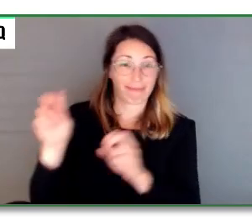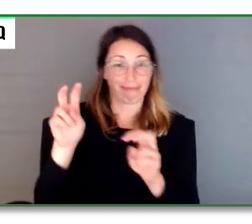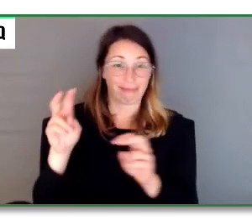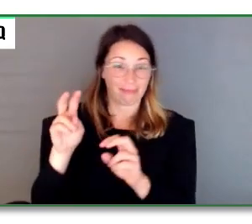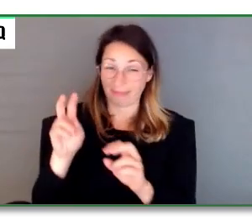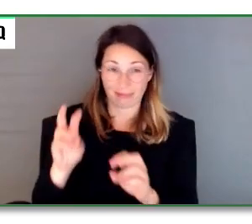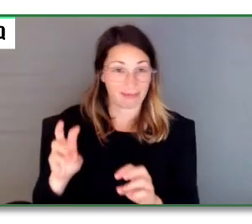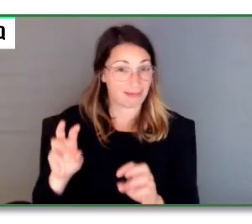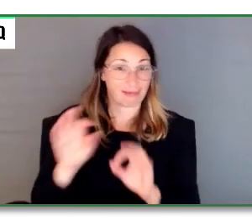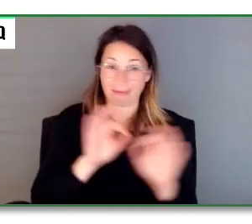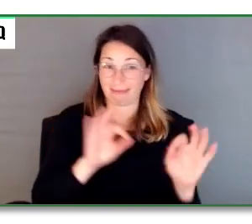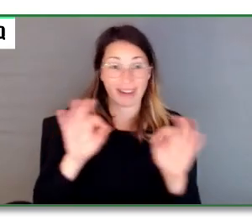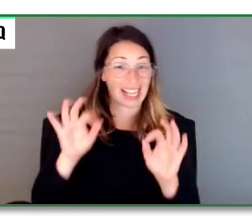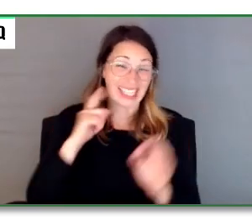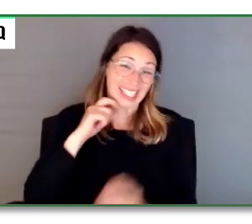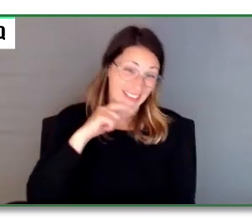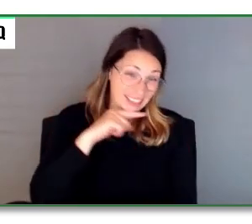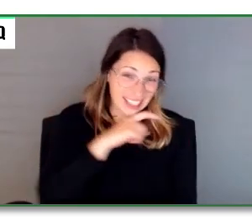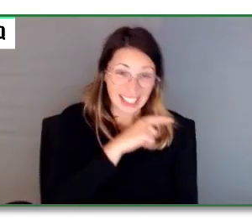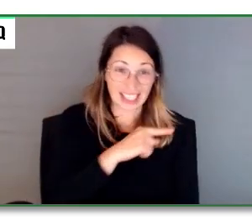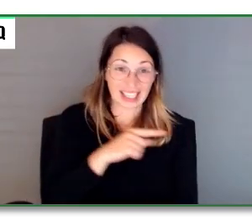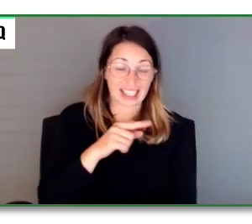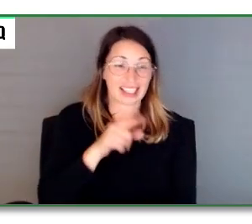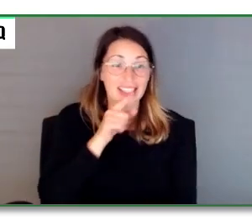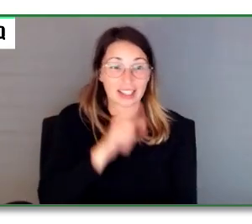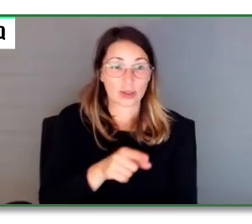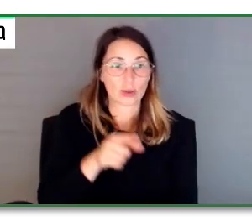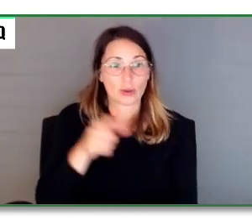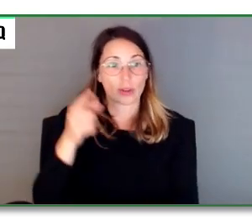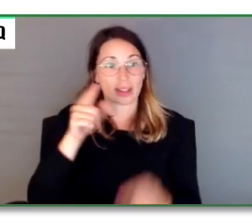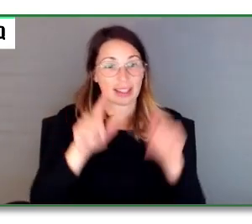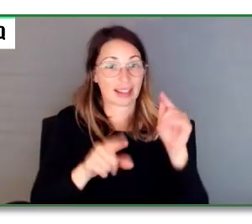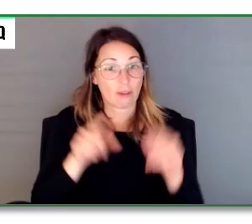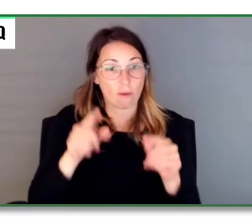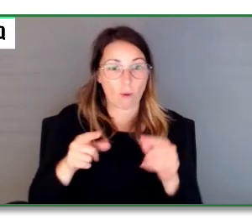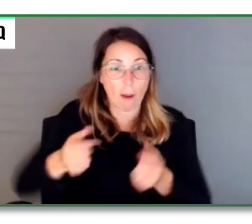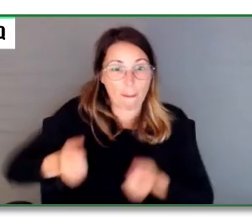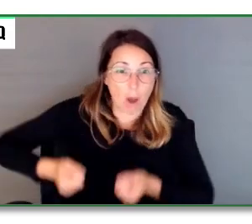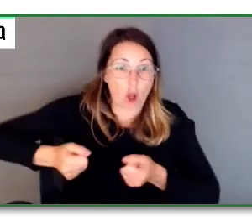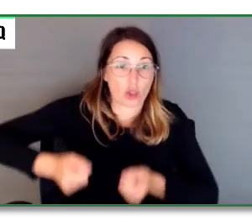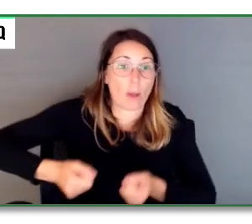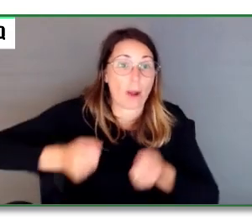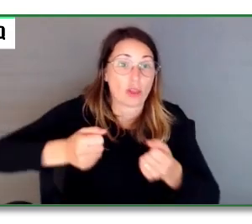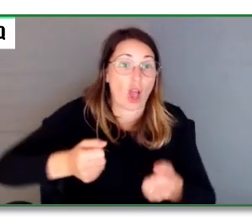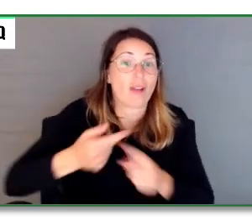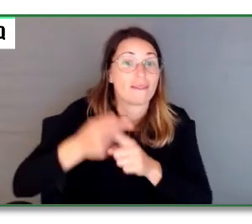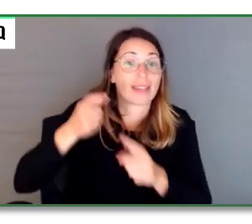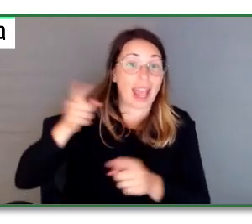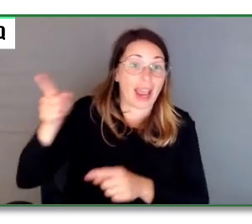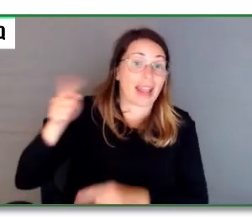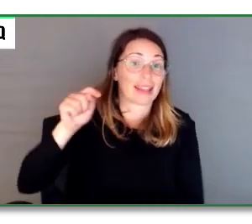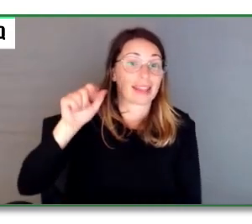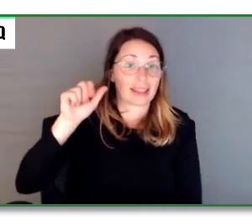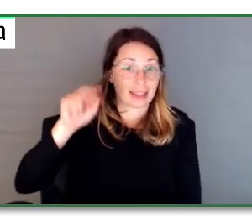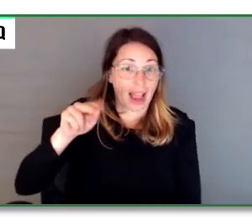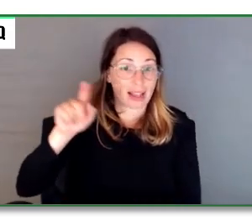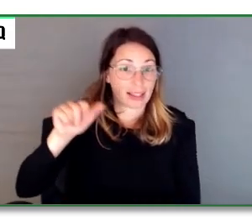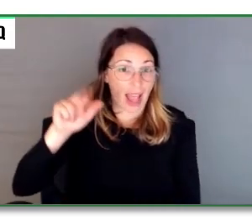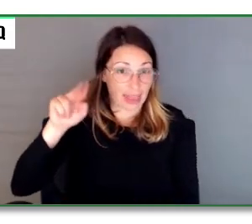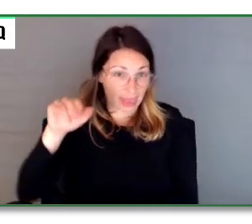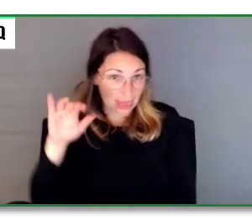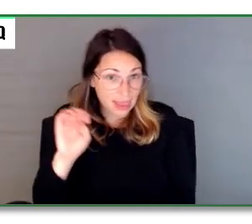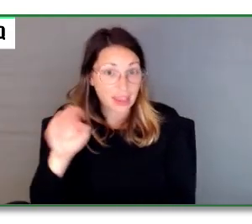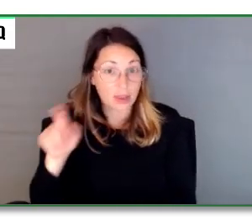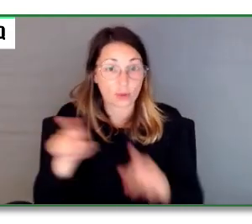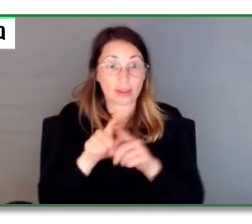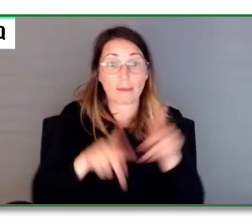difficile. On utilise parfois aussi des porteurs tanzaniens pour aider et les gens de la localité sont ceux qui connaissent